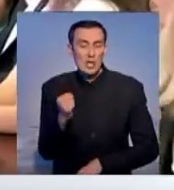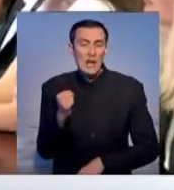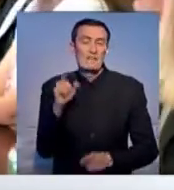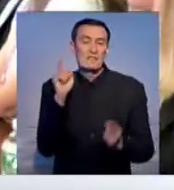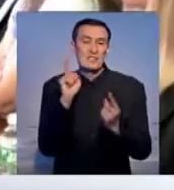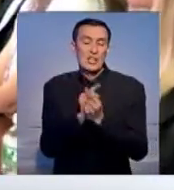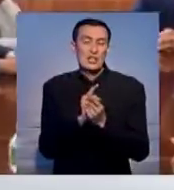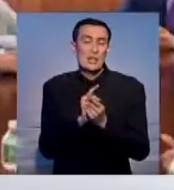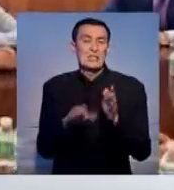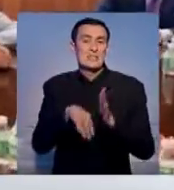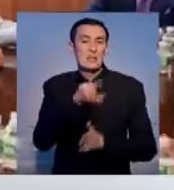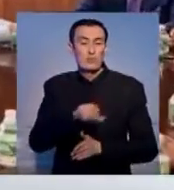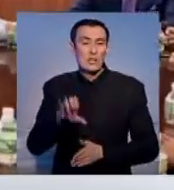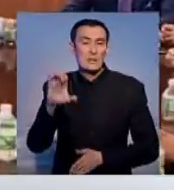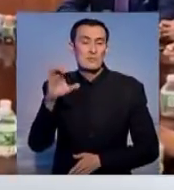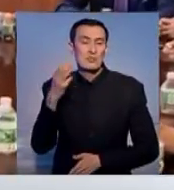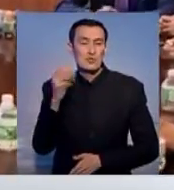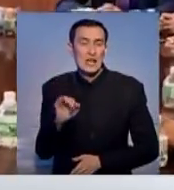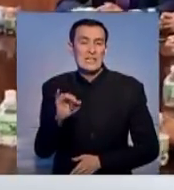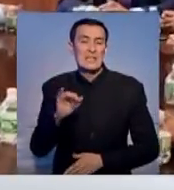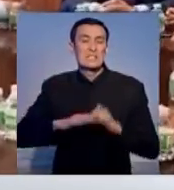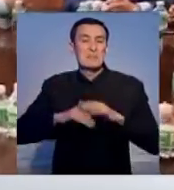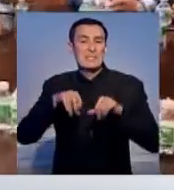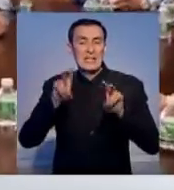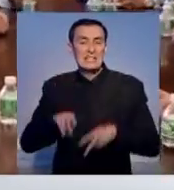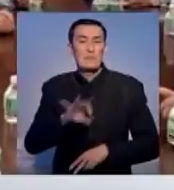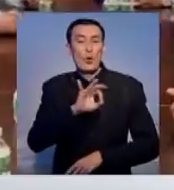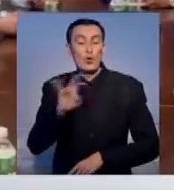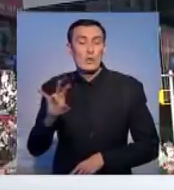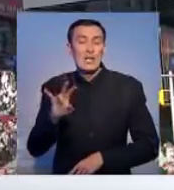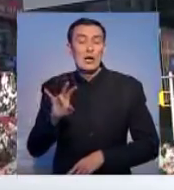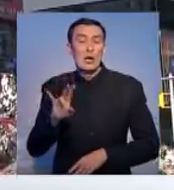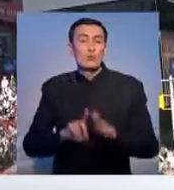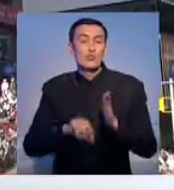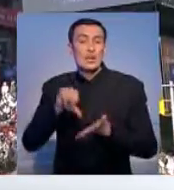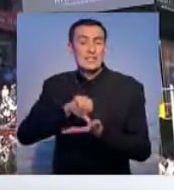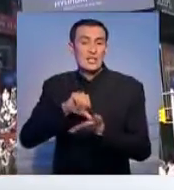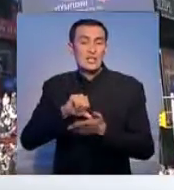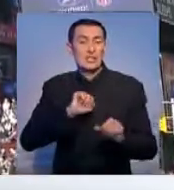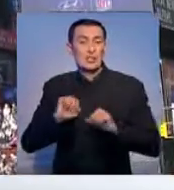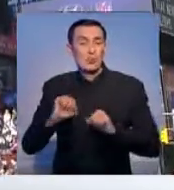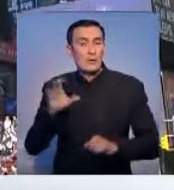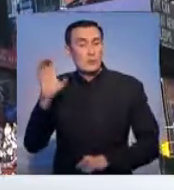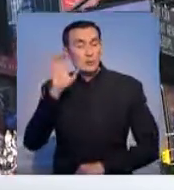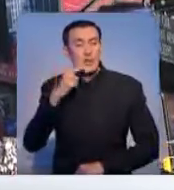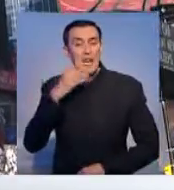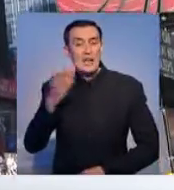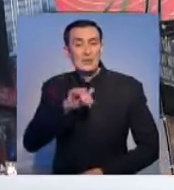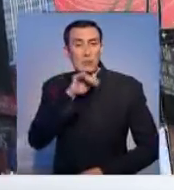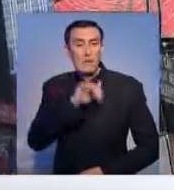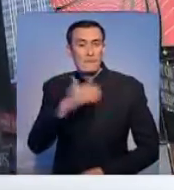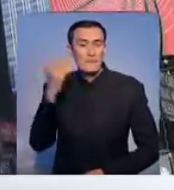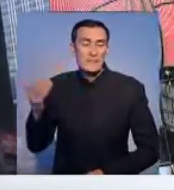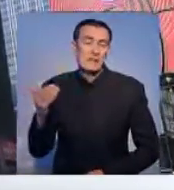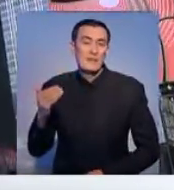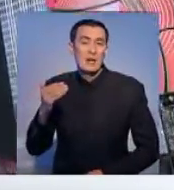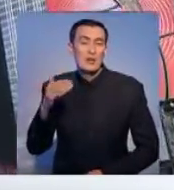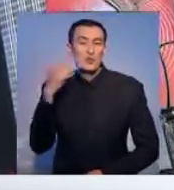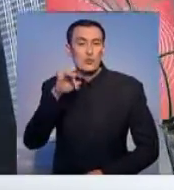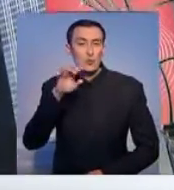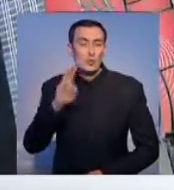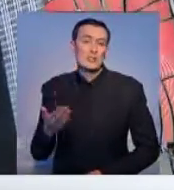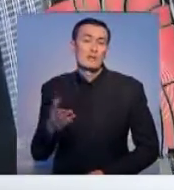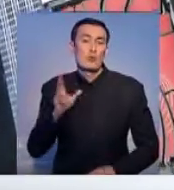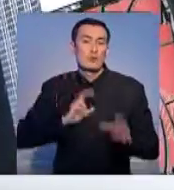сенаторами Конгресса Америки и экспертами ООН. Участники стажировки прослушают лекции профессоров Колумбийского